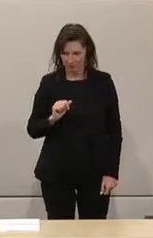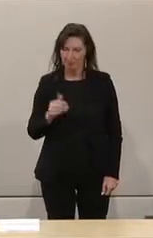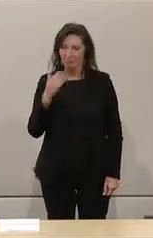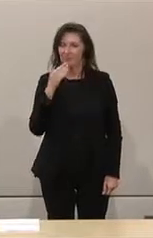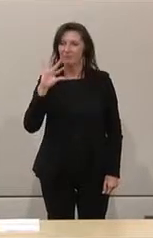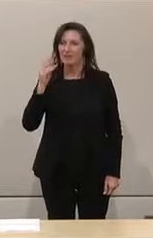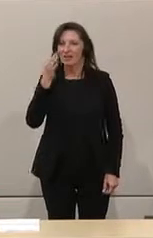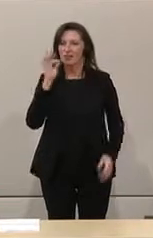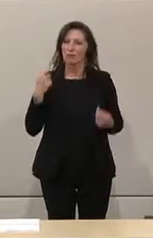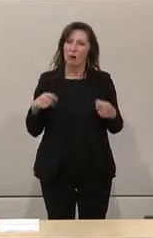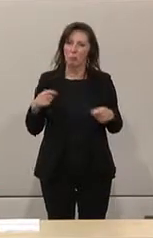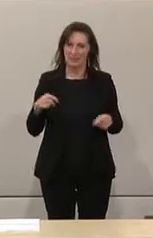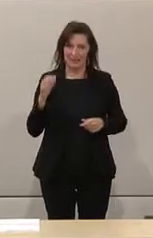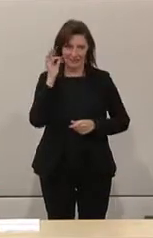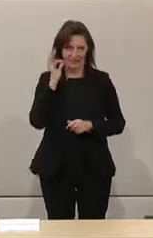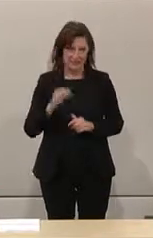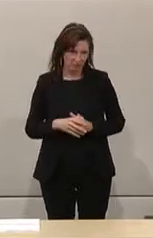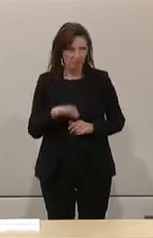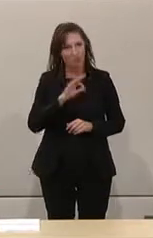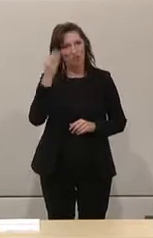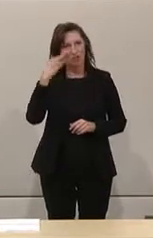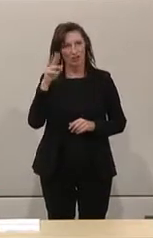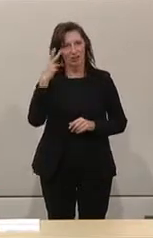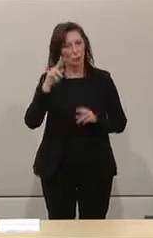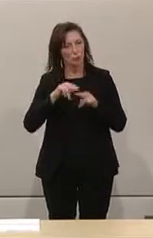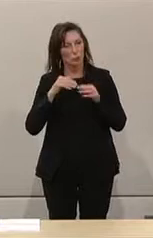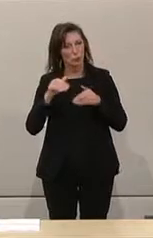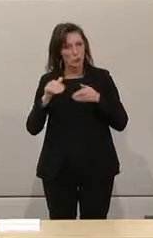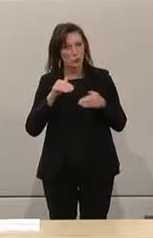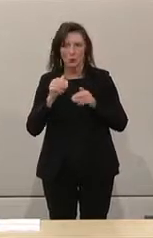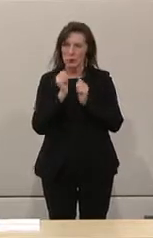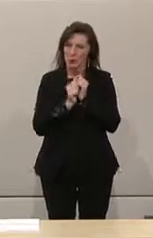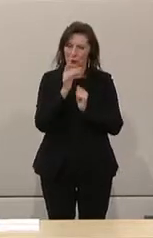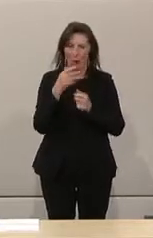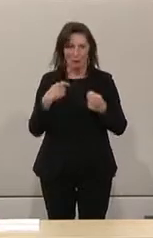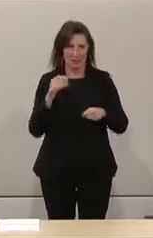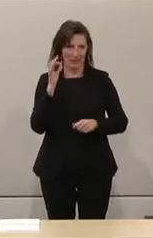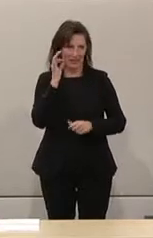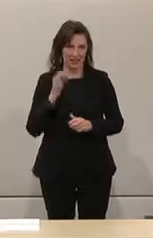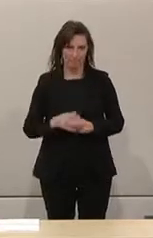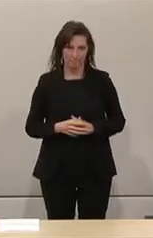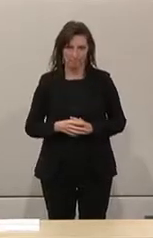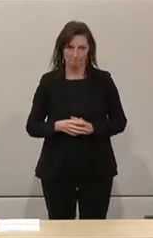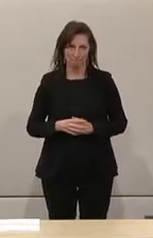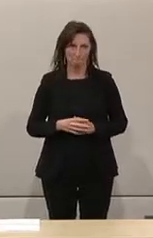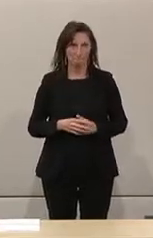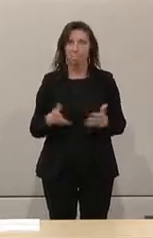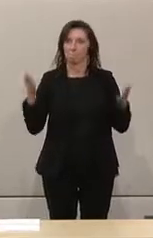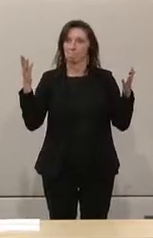Nächster Redner ist der Neosozialsprecher Gerald Lorca. Sehr geehrte Frau Rechnungshofpräsidentin, ja,